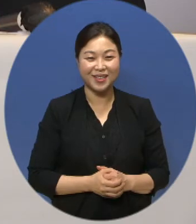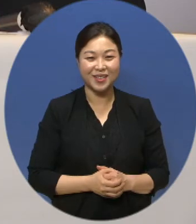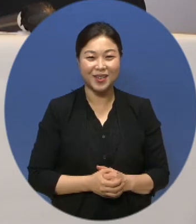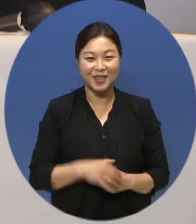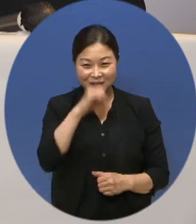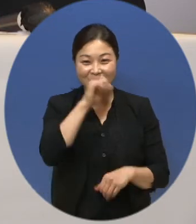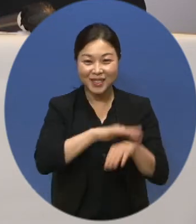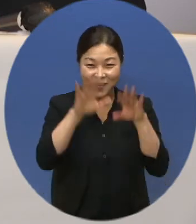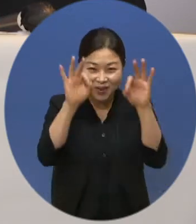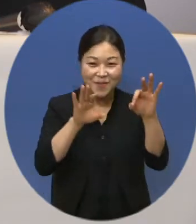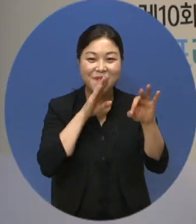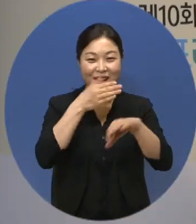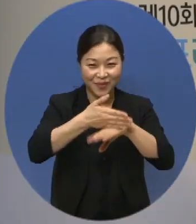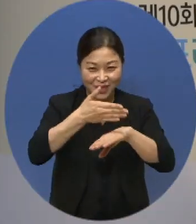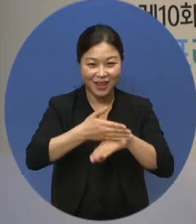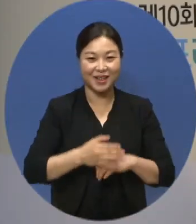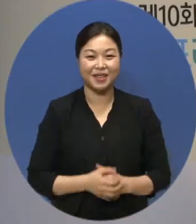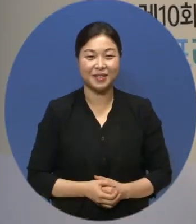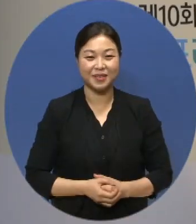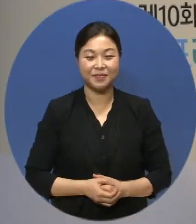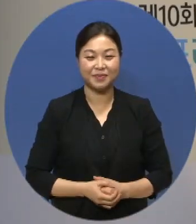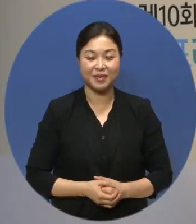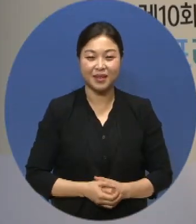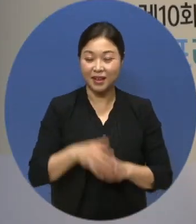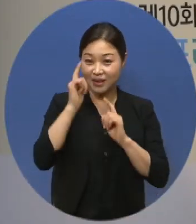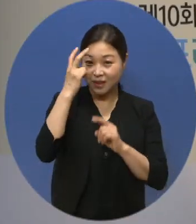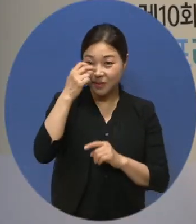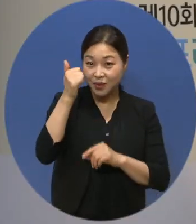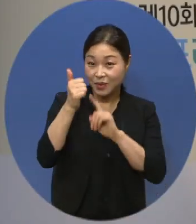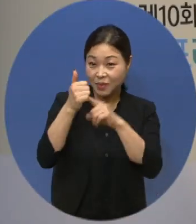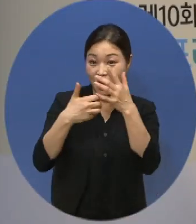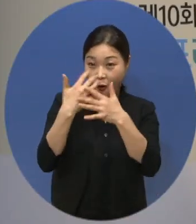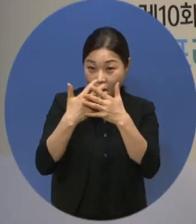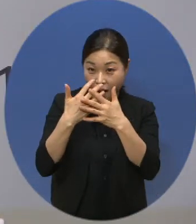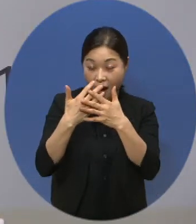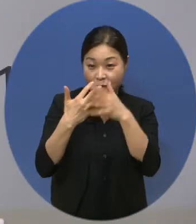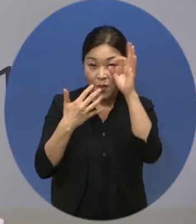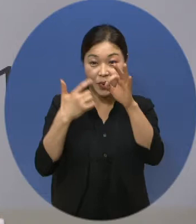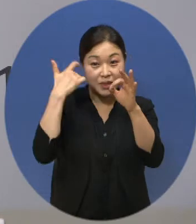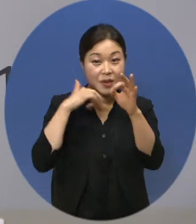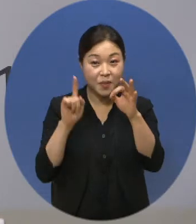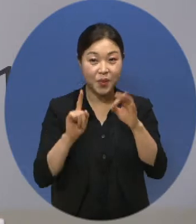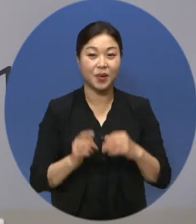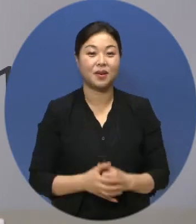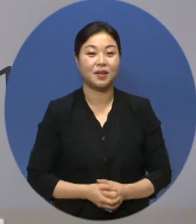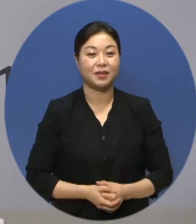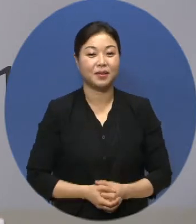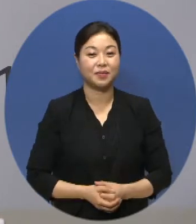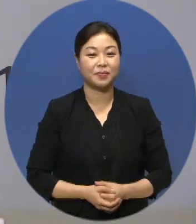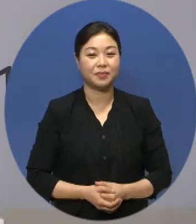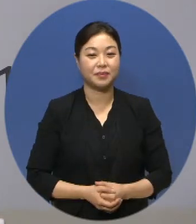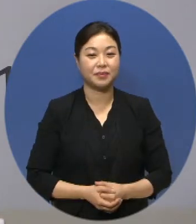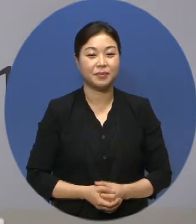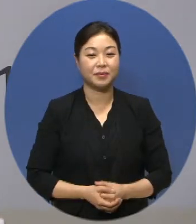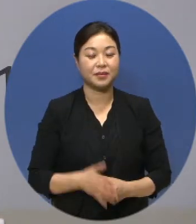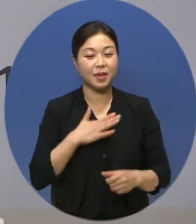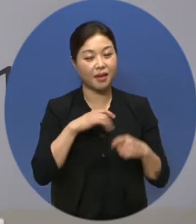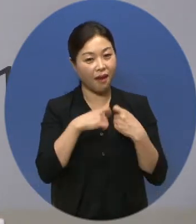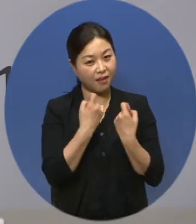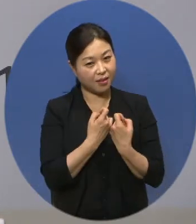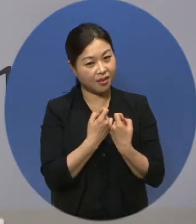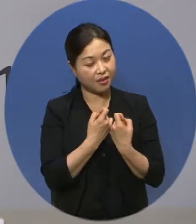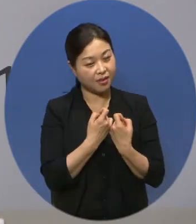정말 감사하고. 이태훈 감독님 이 영화 어떻게 보셨습니까? 저는 이제 이 감독님 개인적으로